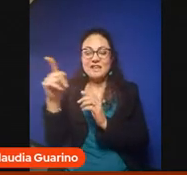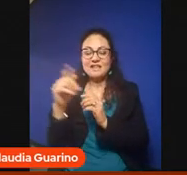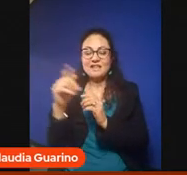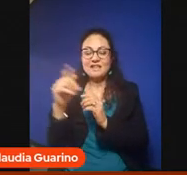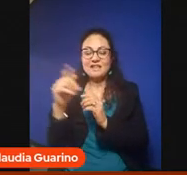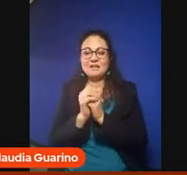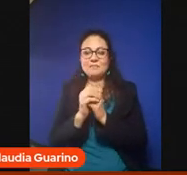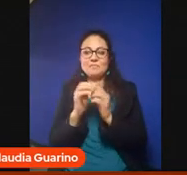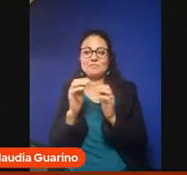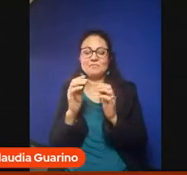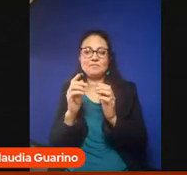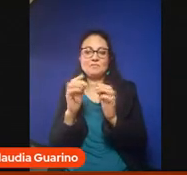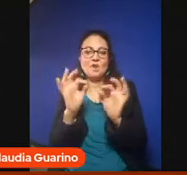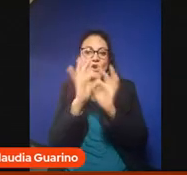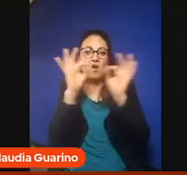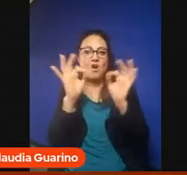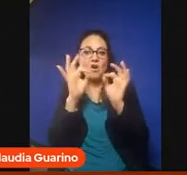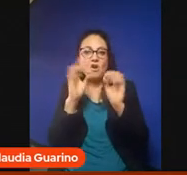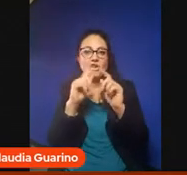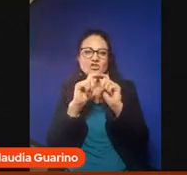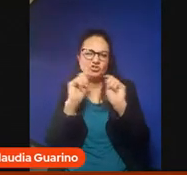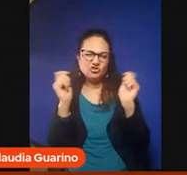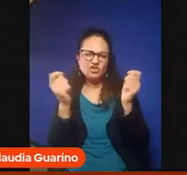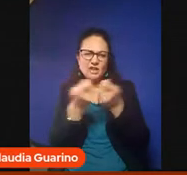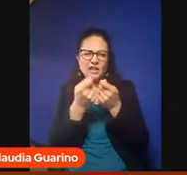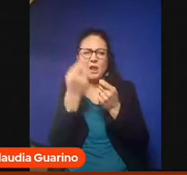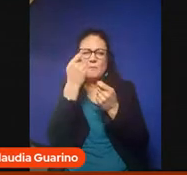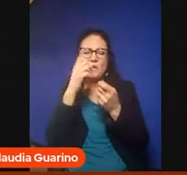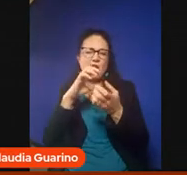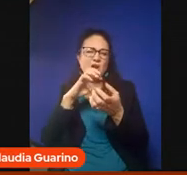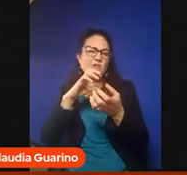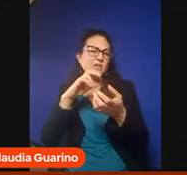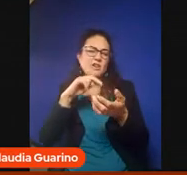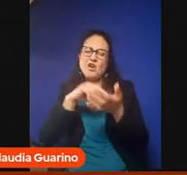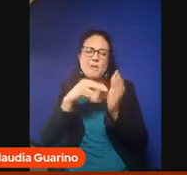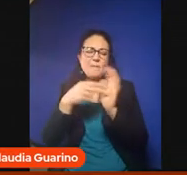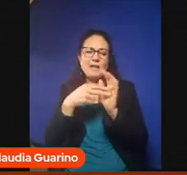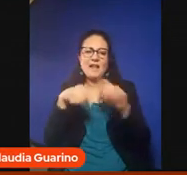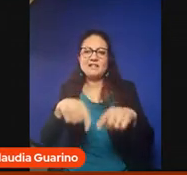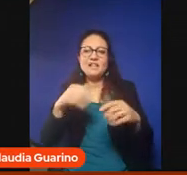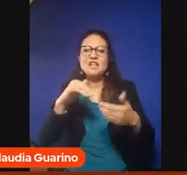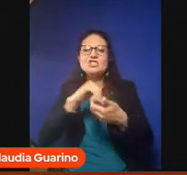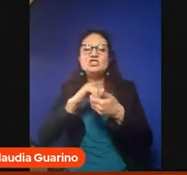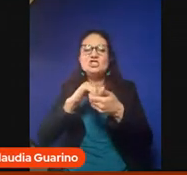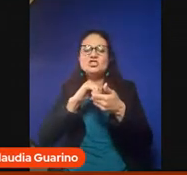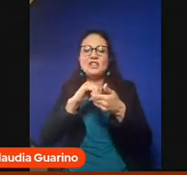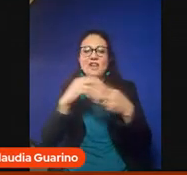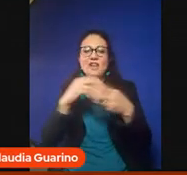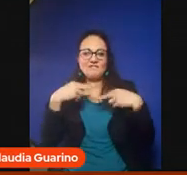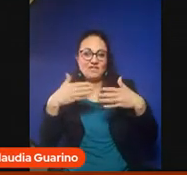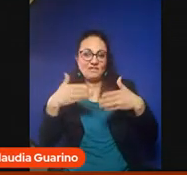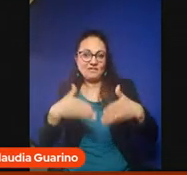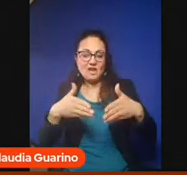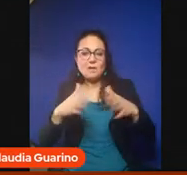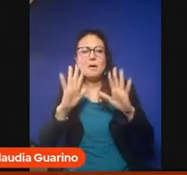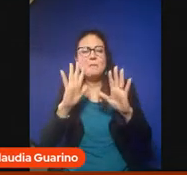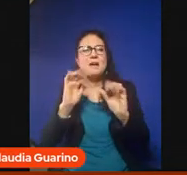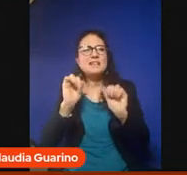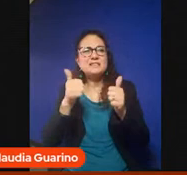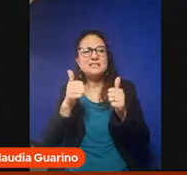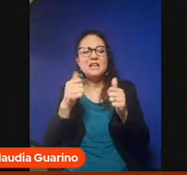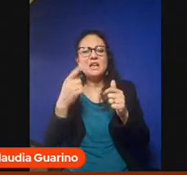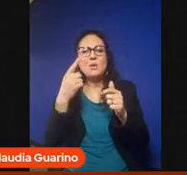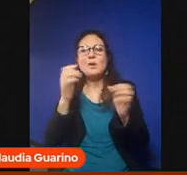insomma, in generale è ormai talmente complessa la società che viviamo che diventa... Però oggettivamente su una causa comune